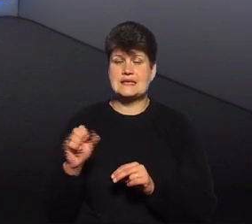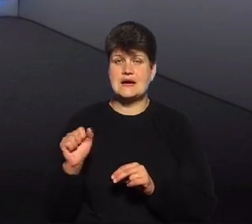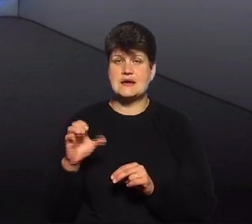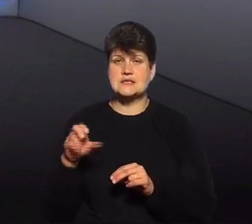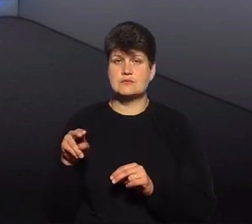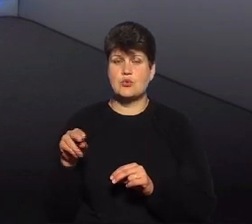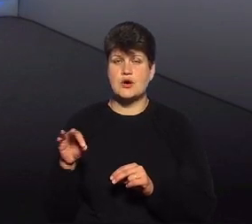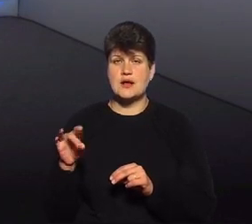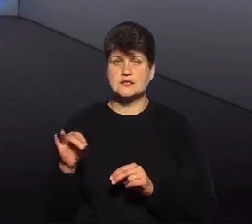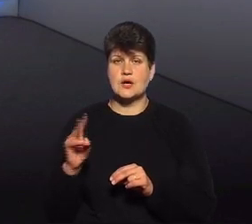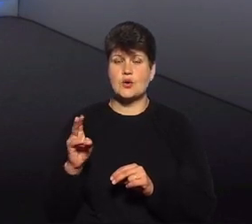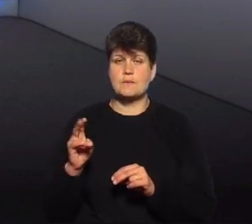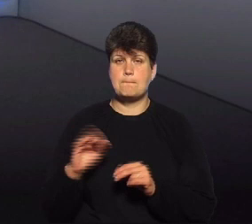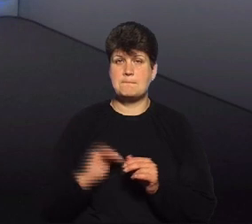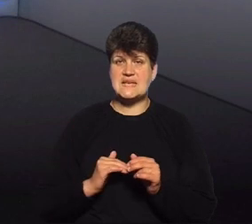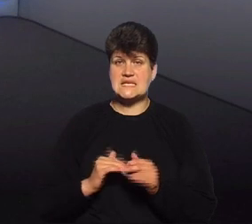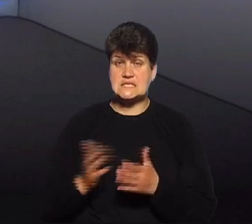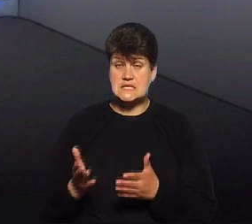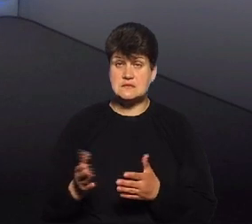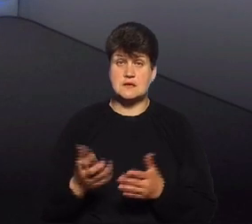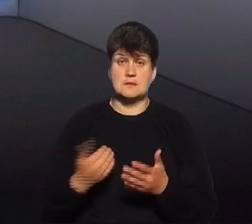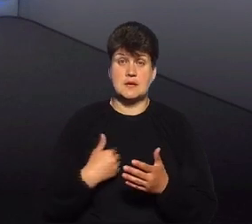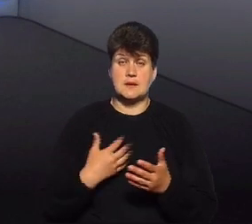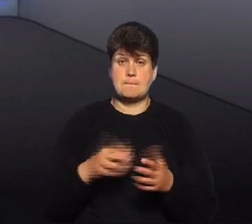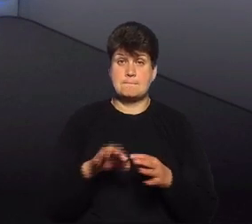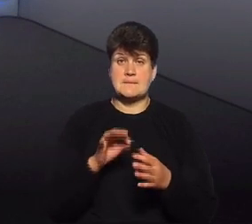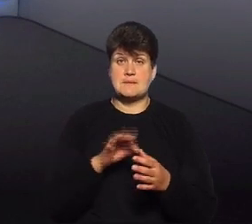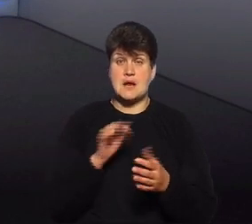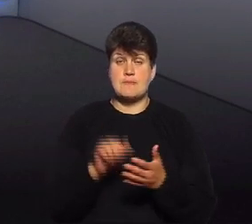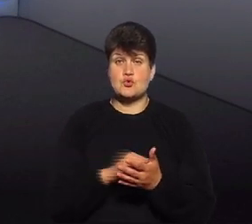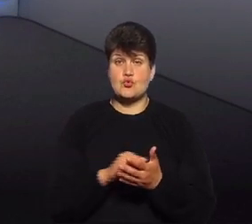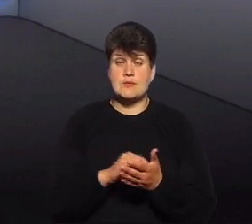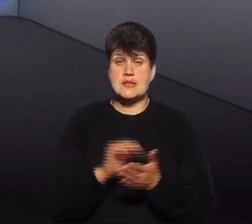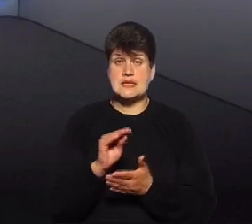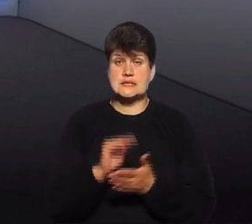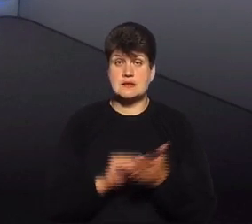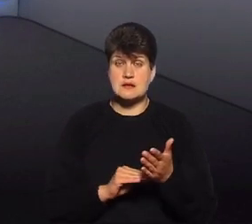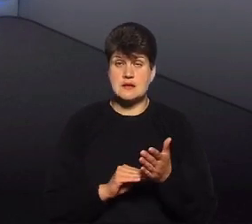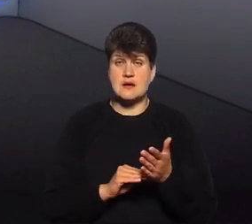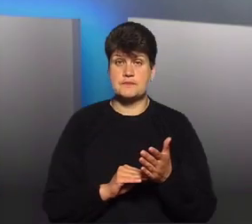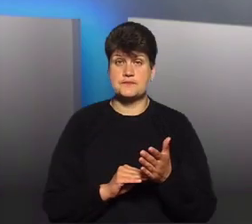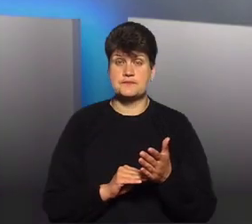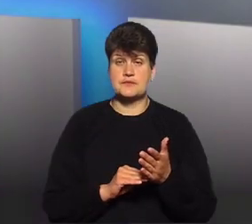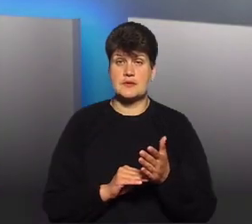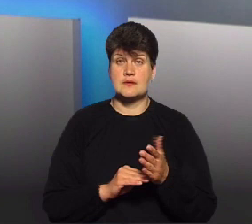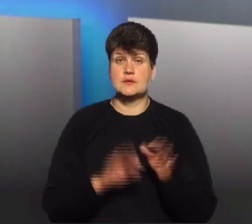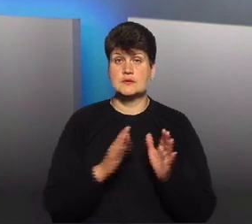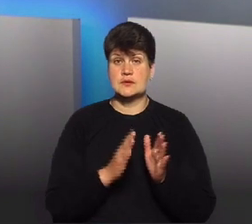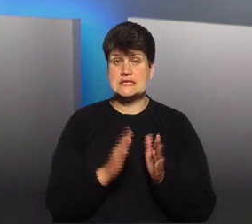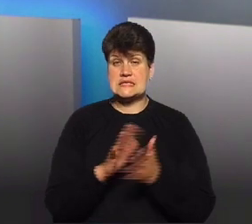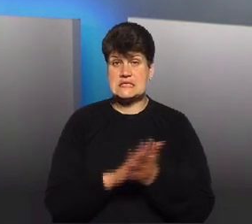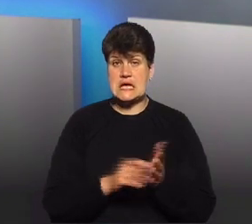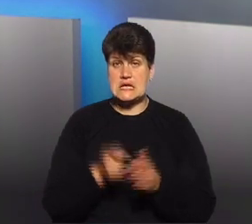копачинецьким бізнес. І таким чином ми підбираємо документи, складаємо в логічній послідовності заявку. Стараємося